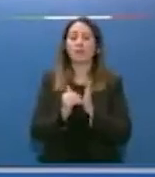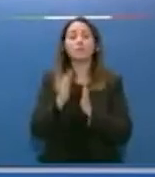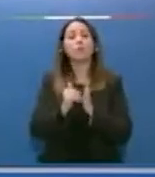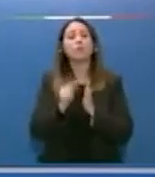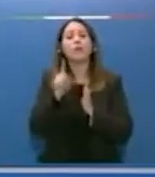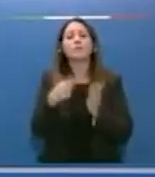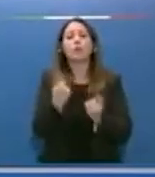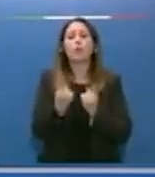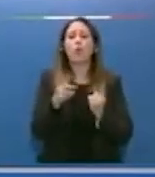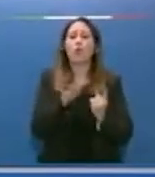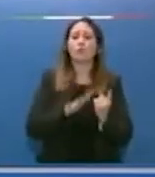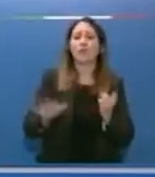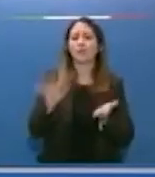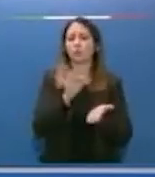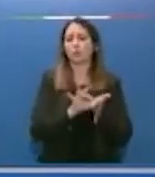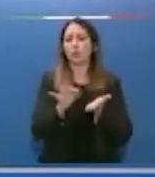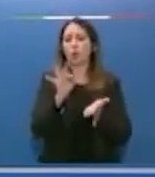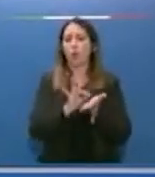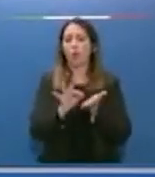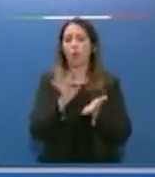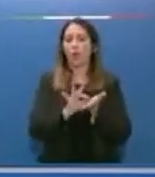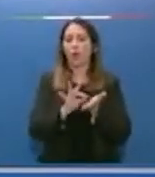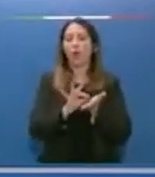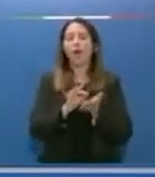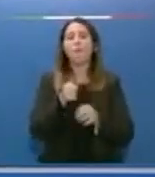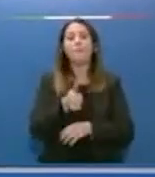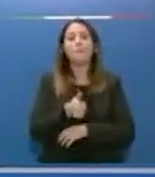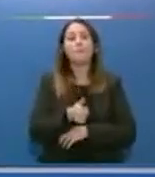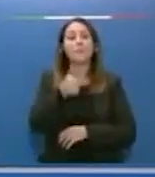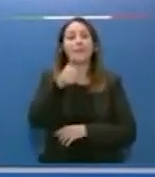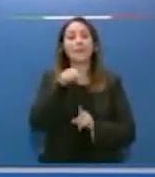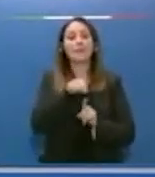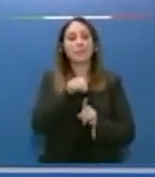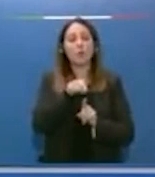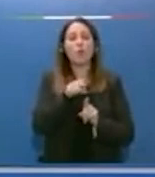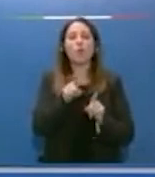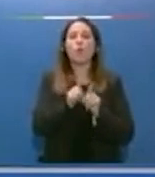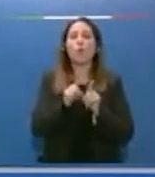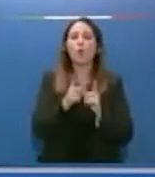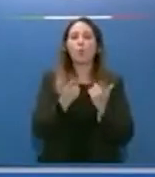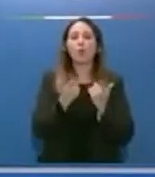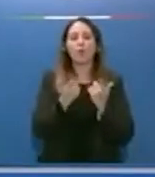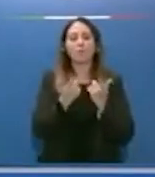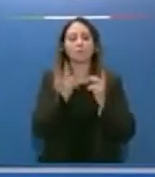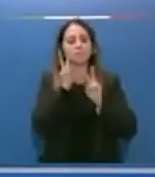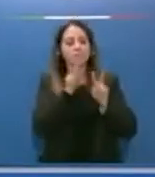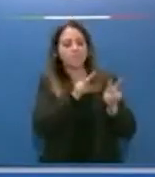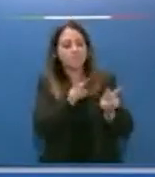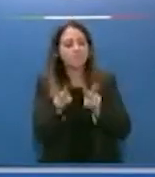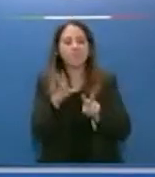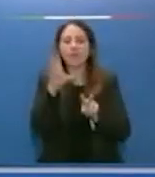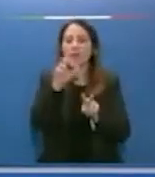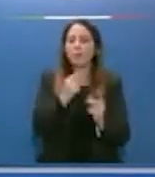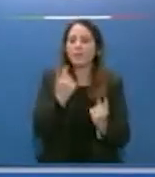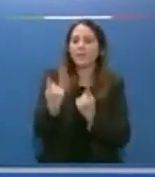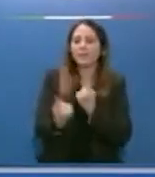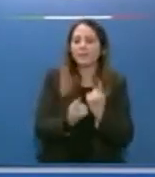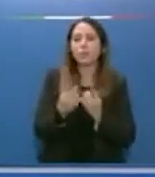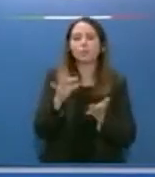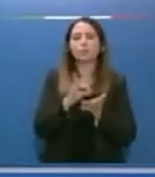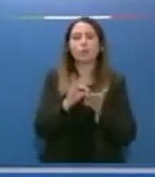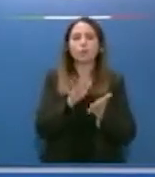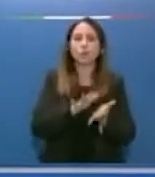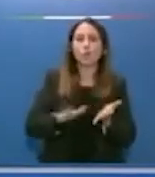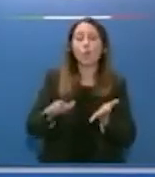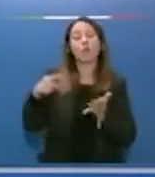scuola i primi la prima cosa da fare è uno screening delle scuole su questo il generale